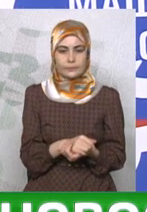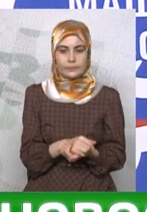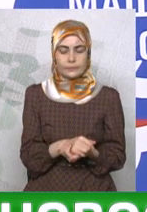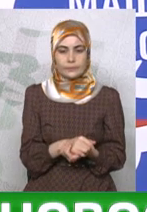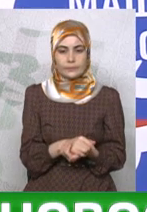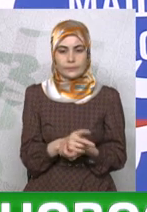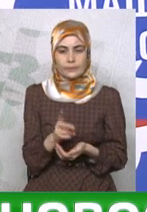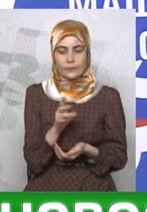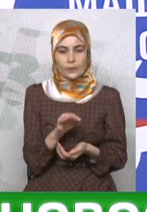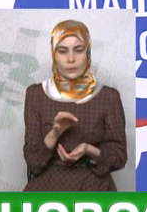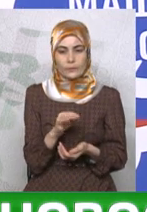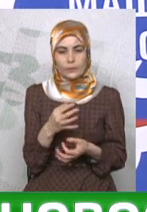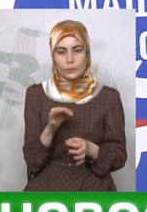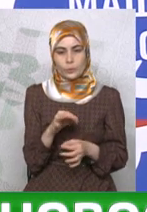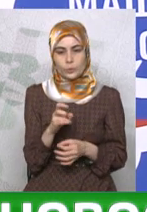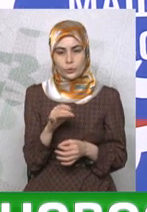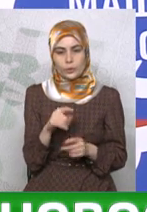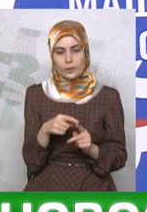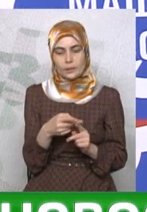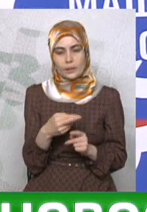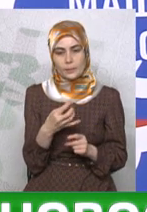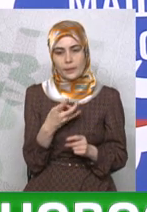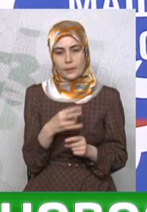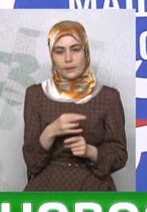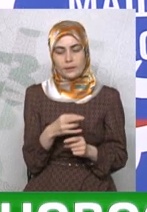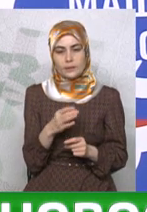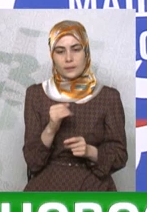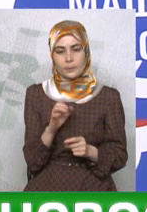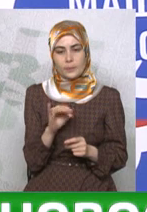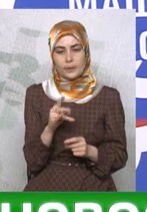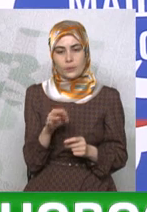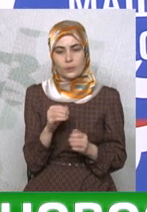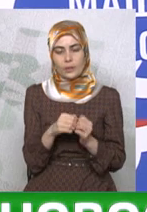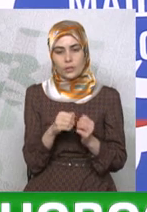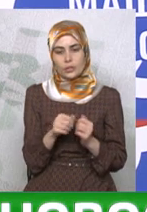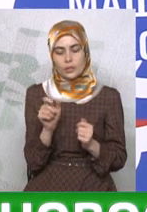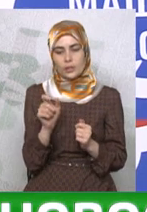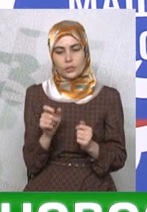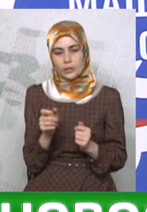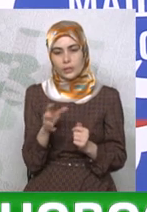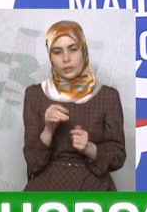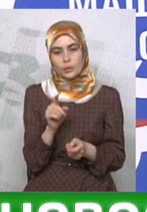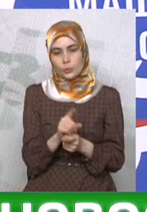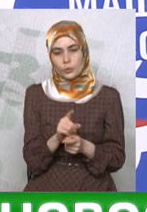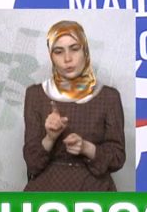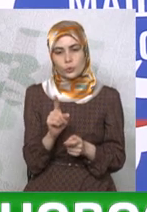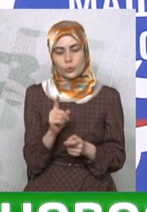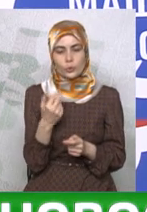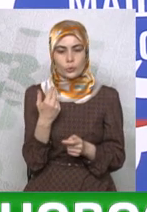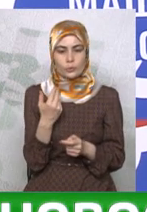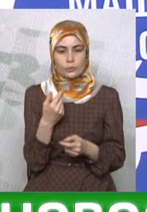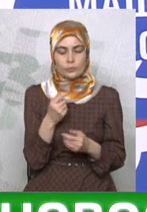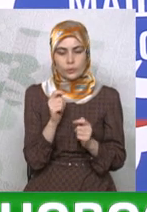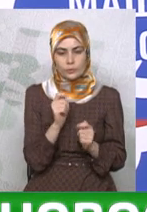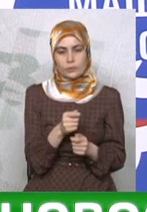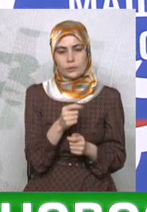в любом случае это... Для меня это стабильно. Каждый гражданин должен считать своим долгом сдавать кровь